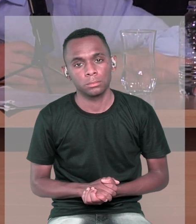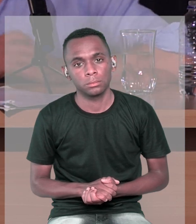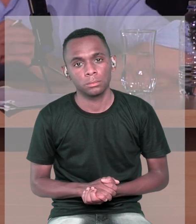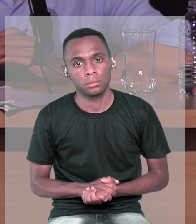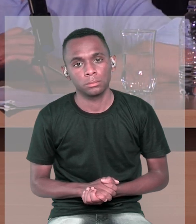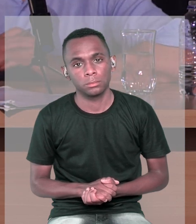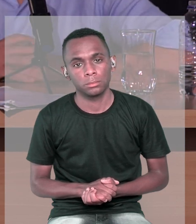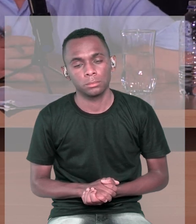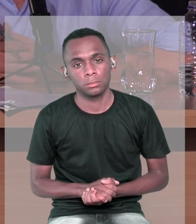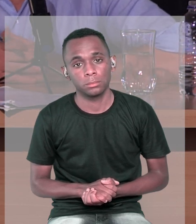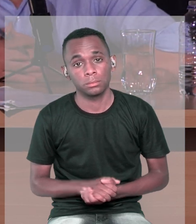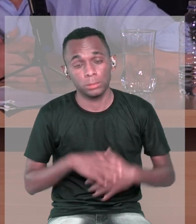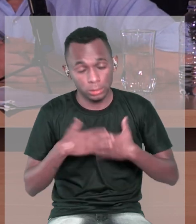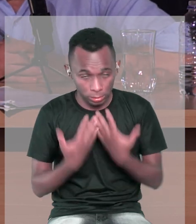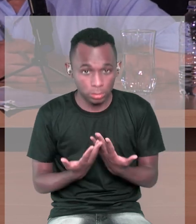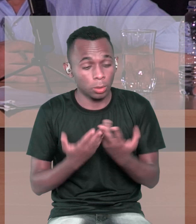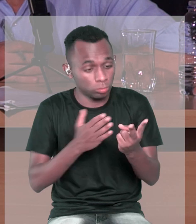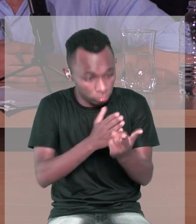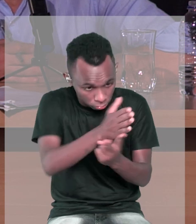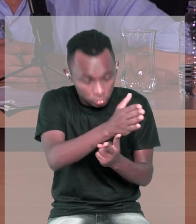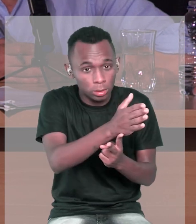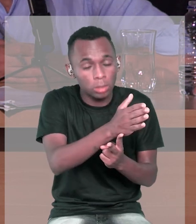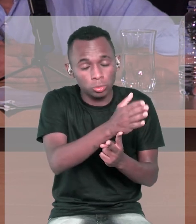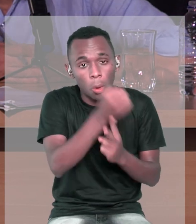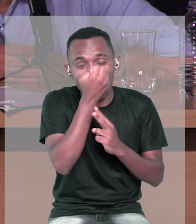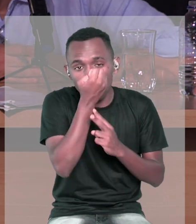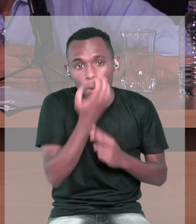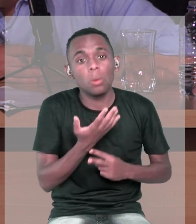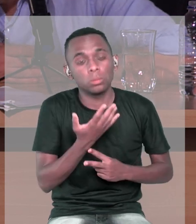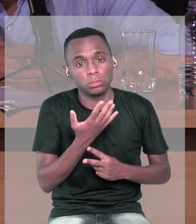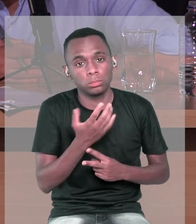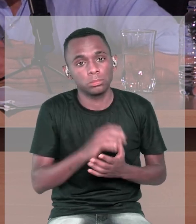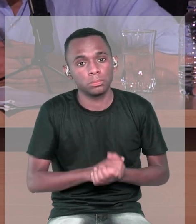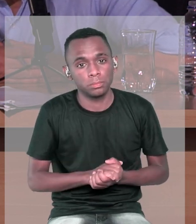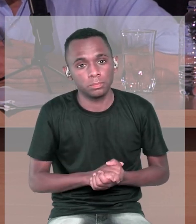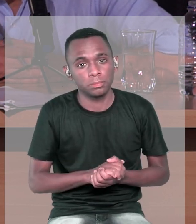Oui, c'est le côté lumineux. Ainda dentro desse lado luminoso, J'espère.